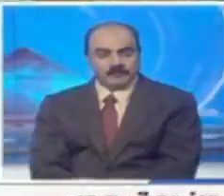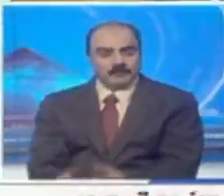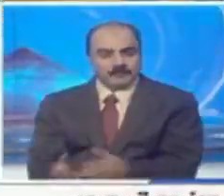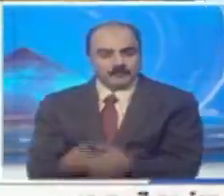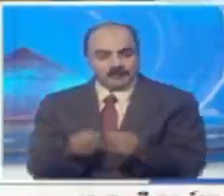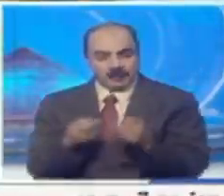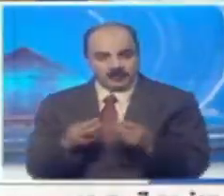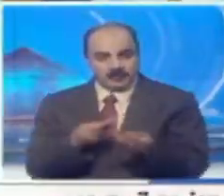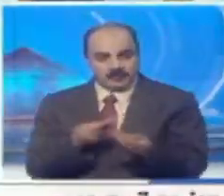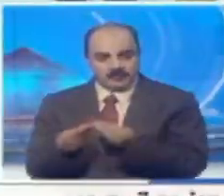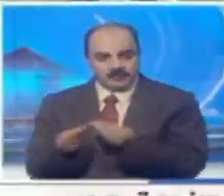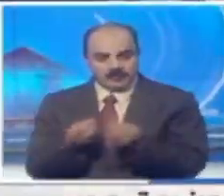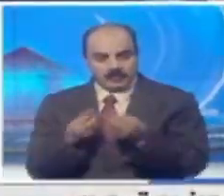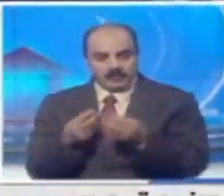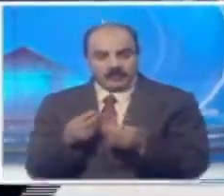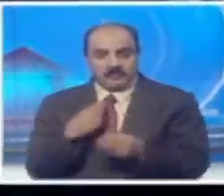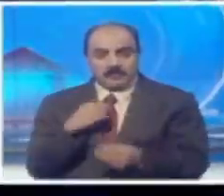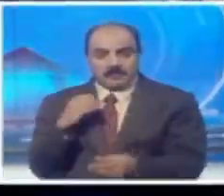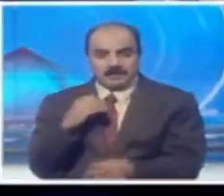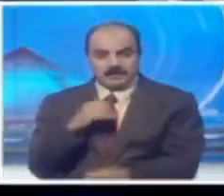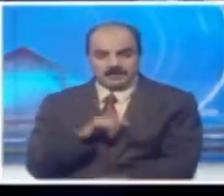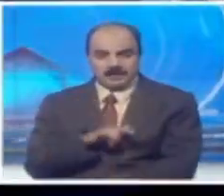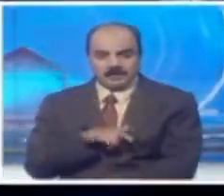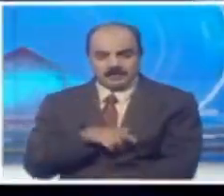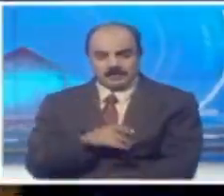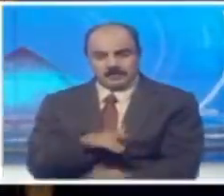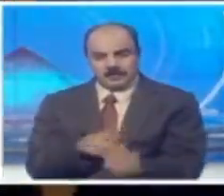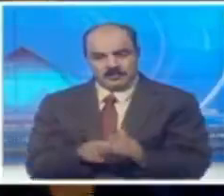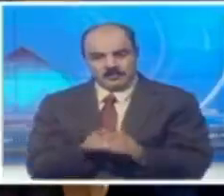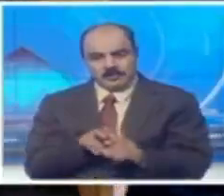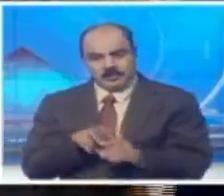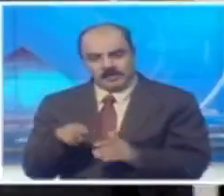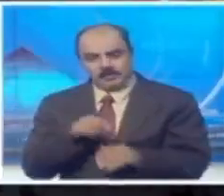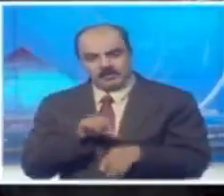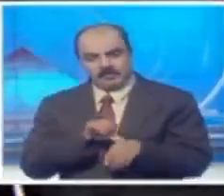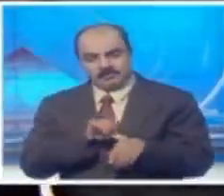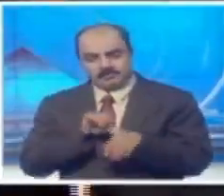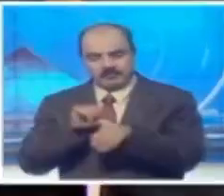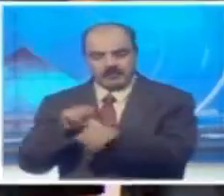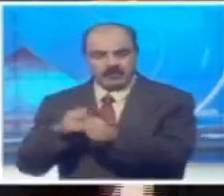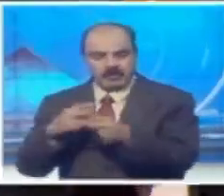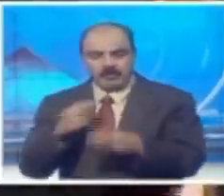وعقب انتهاء المباحثات غادر السيد الرئيس عبد الفتاح السيسي العاصمة